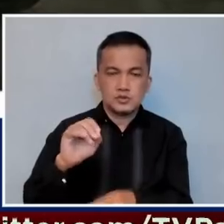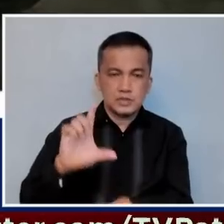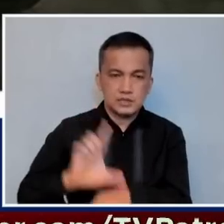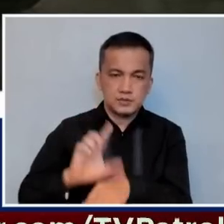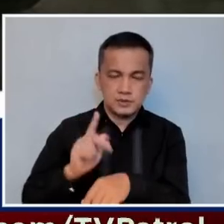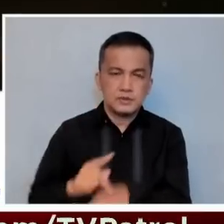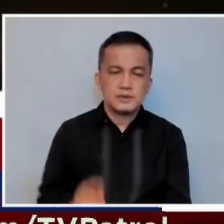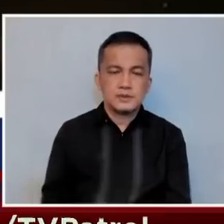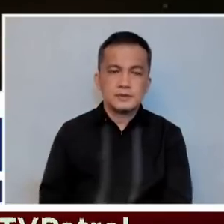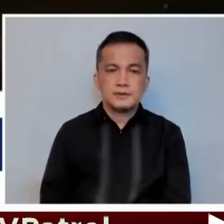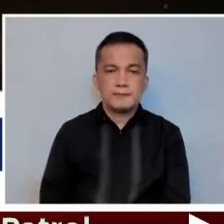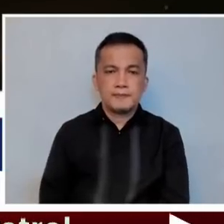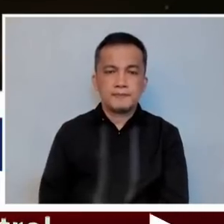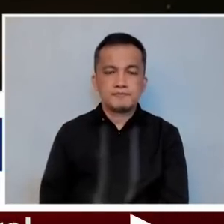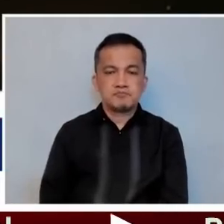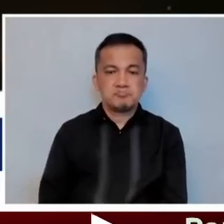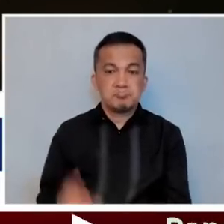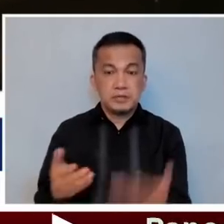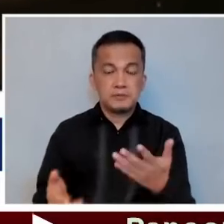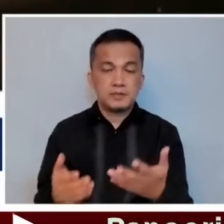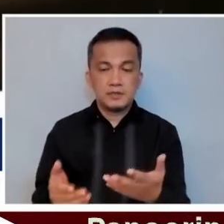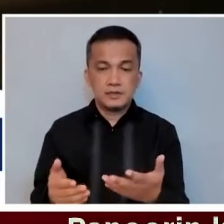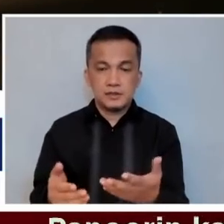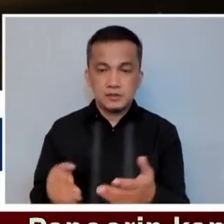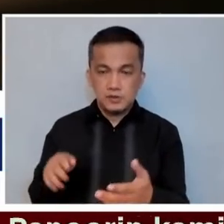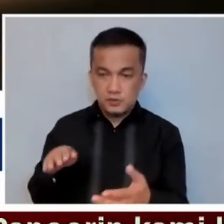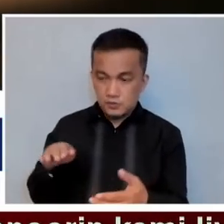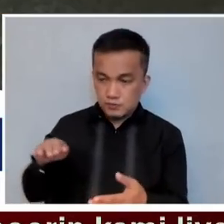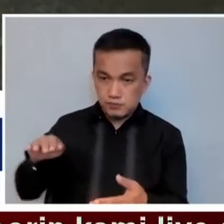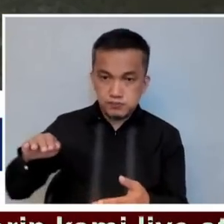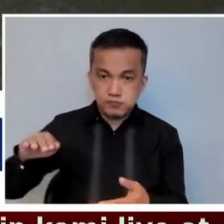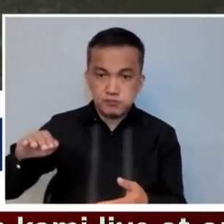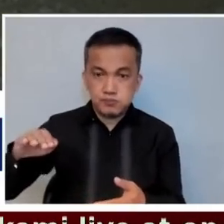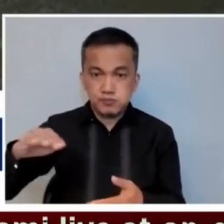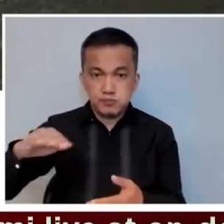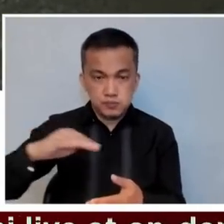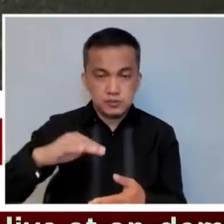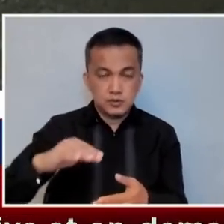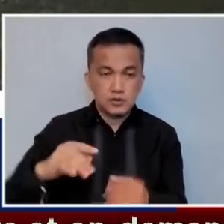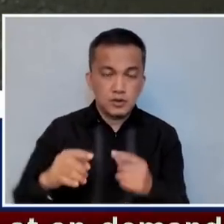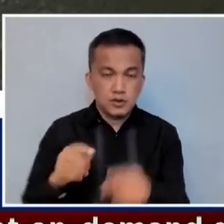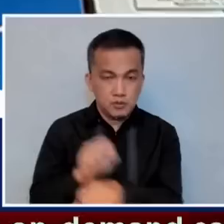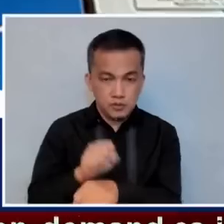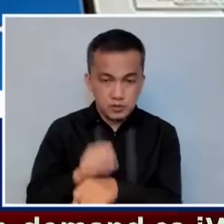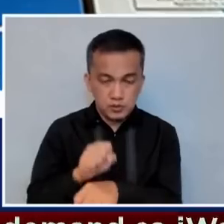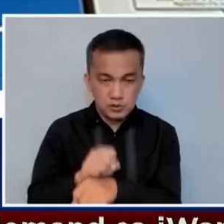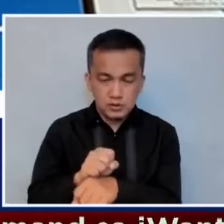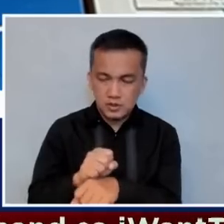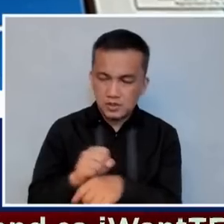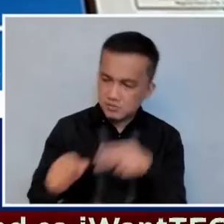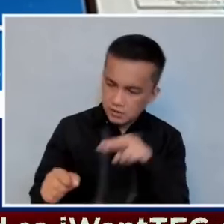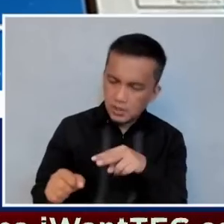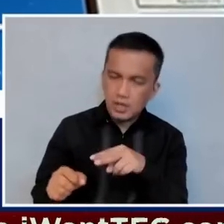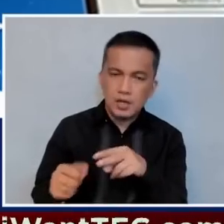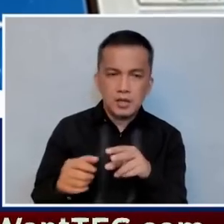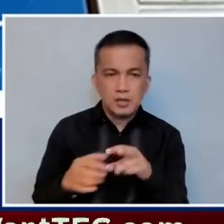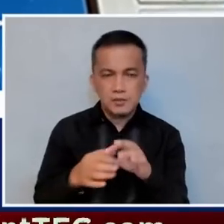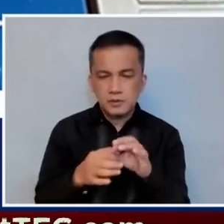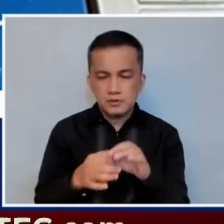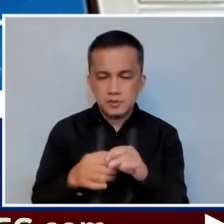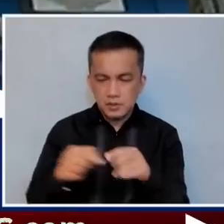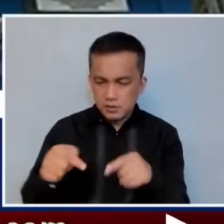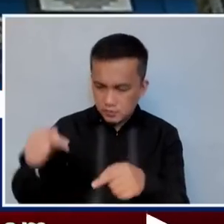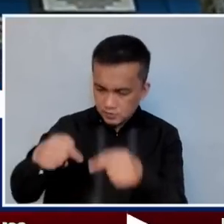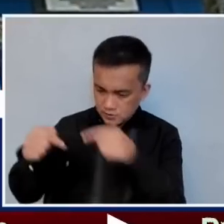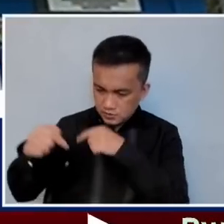Highly probable po na doon po sa kanyang profession yung tinitignan. Kasama po sa backtracking kung ano po